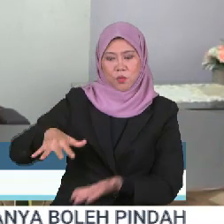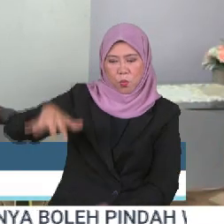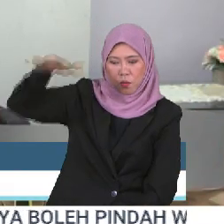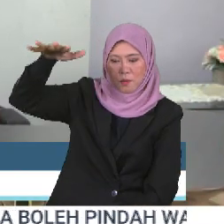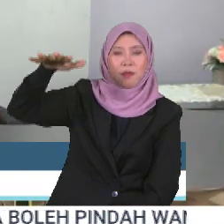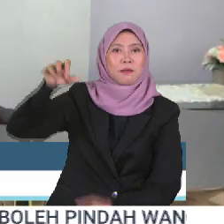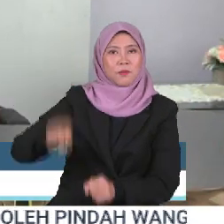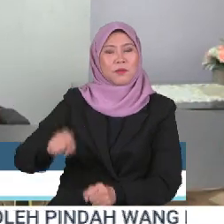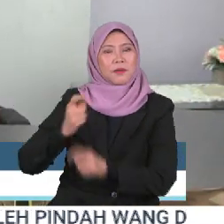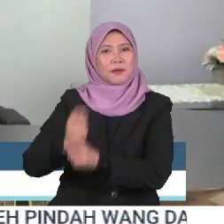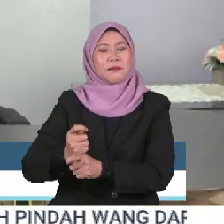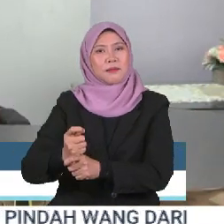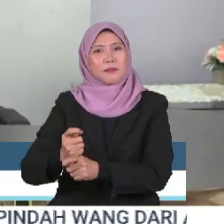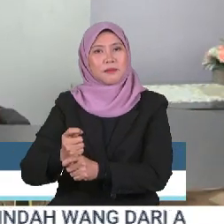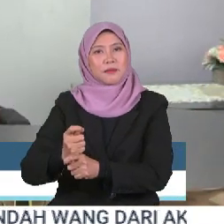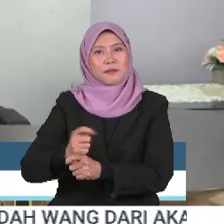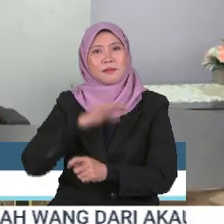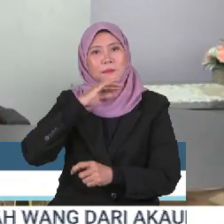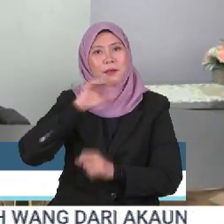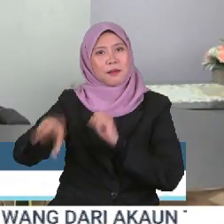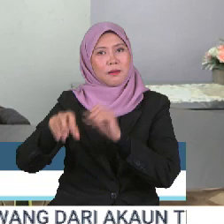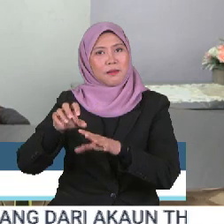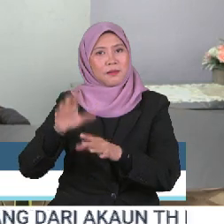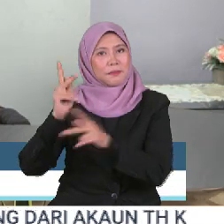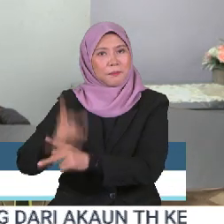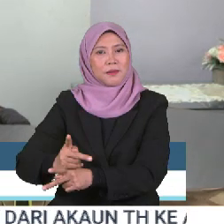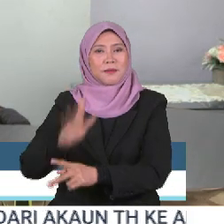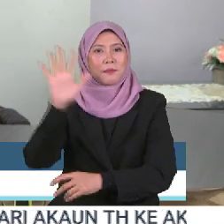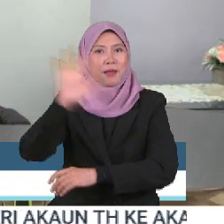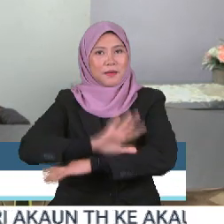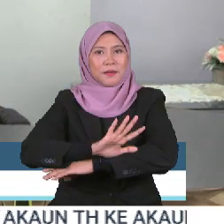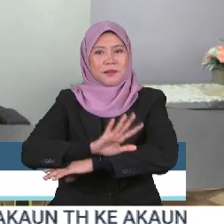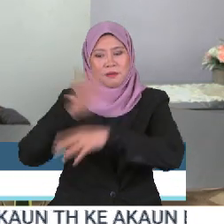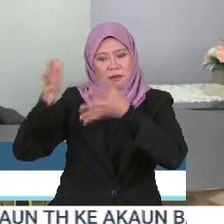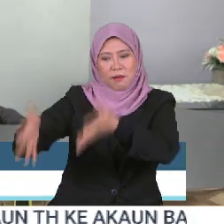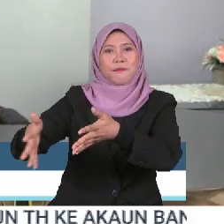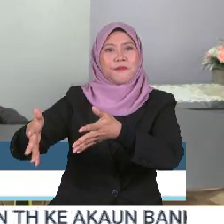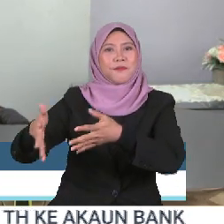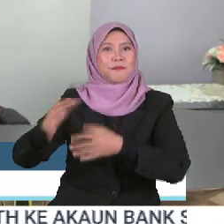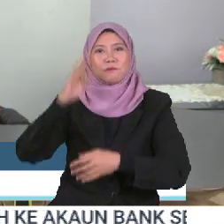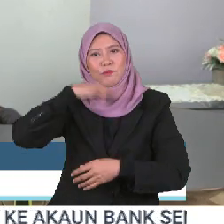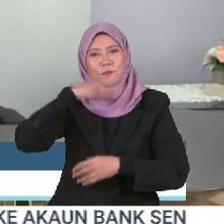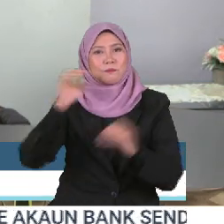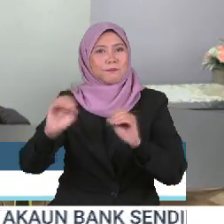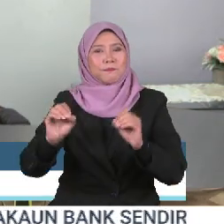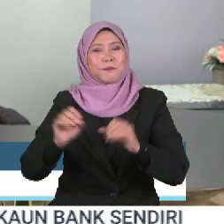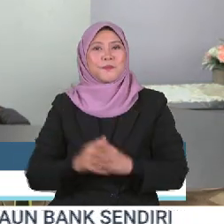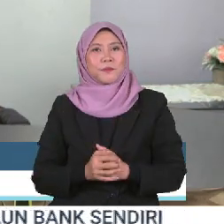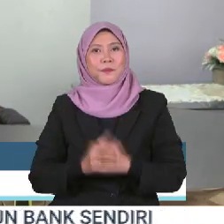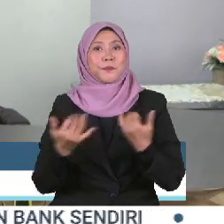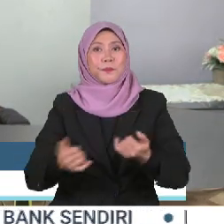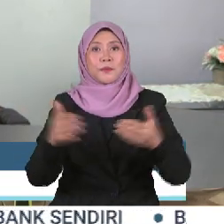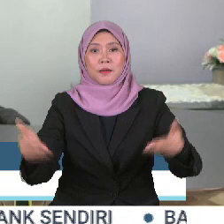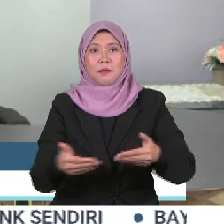untuk sampah kita lebih kurang 4-5 hari. Tidak busuk di dalam tong itu. That's why dengan